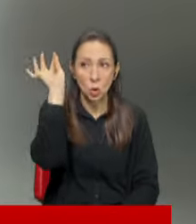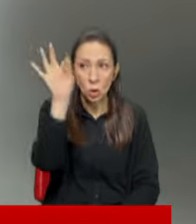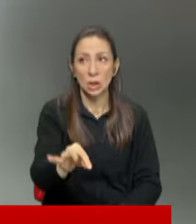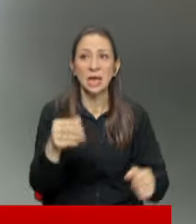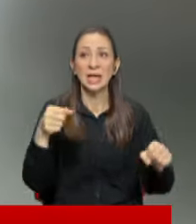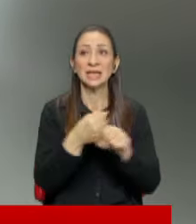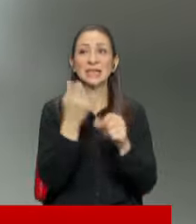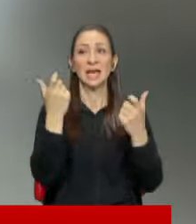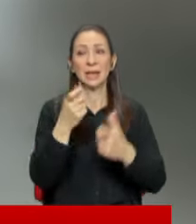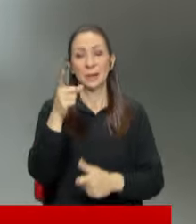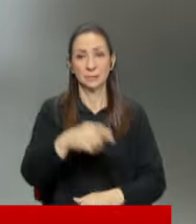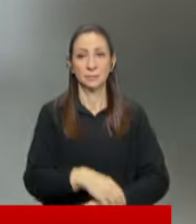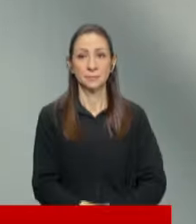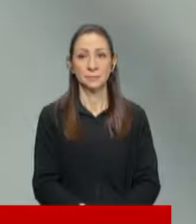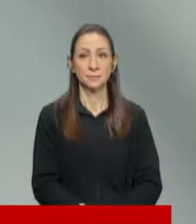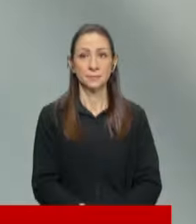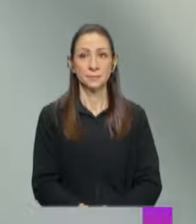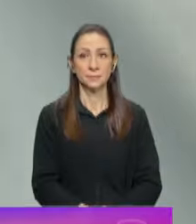kaza yerine.